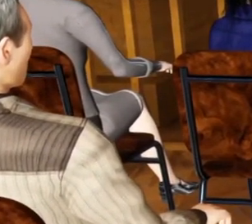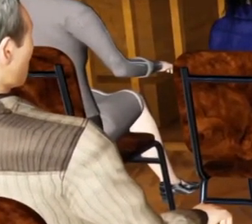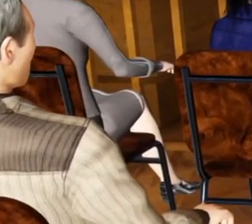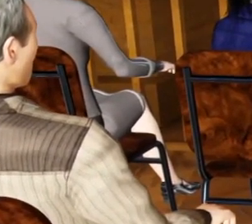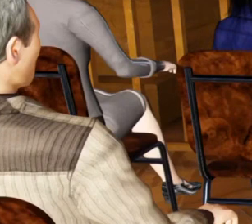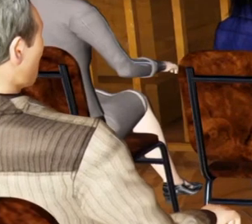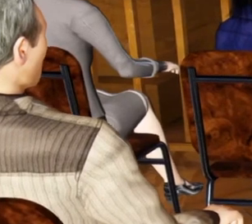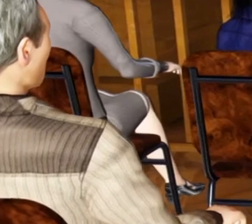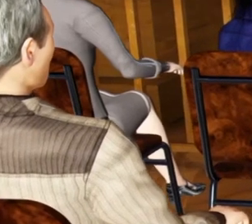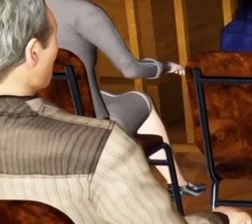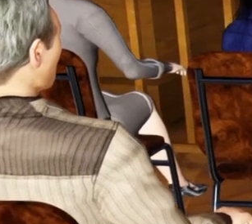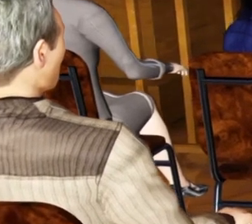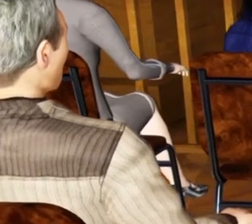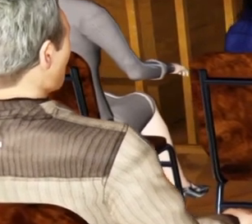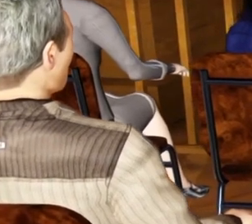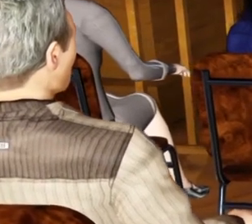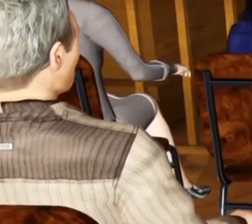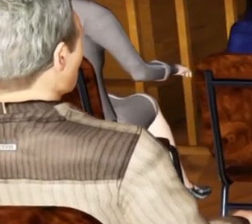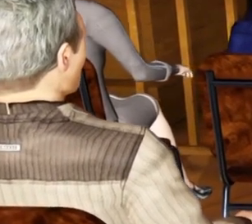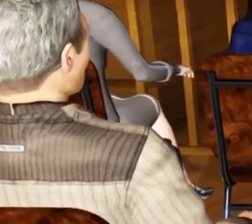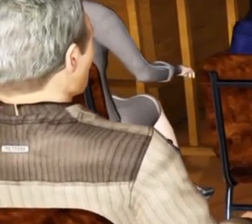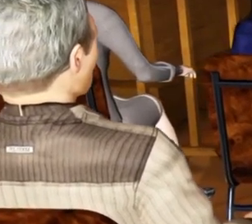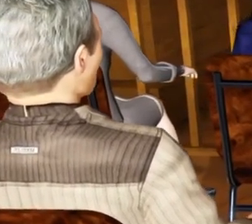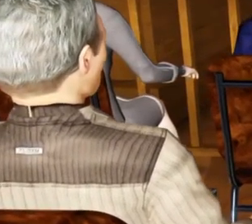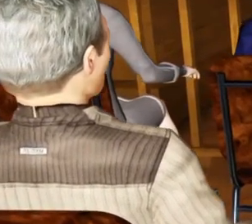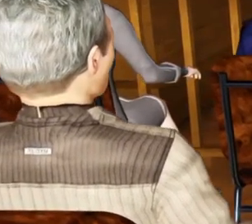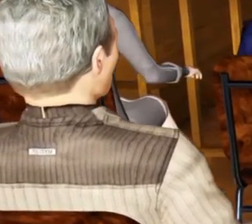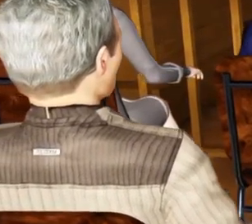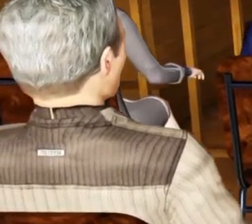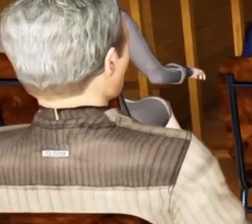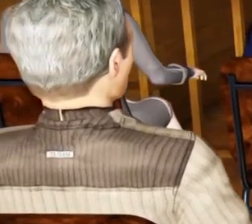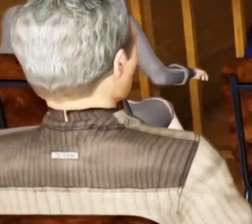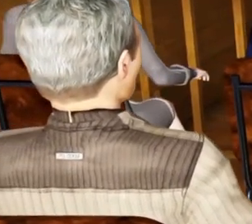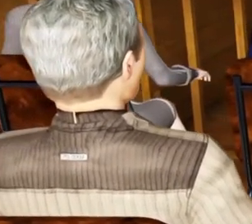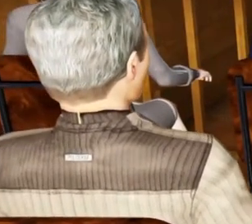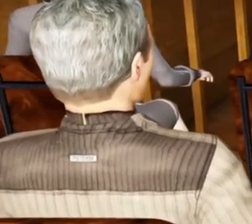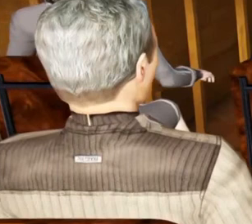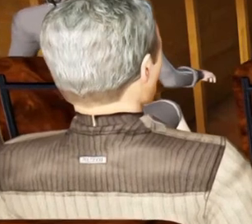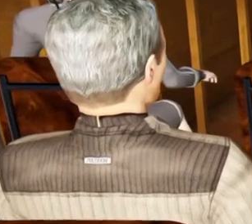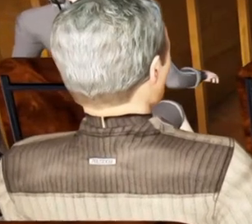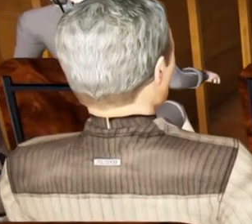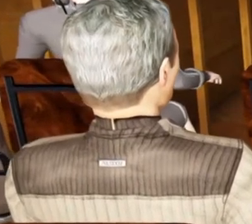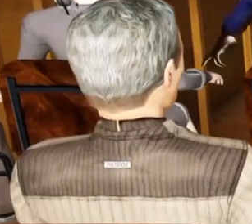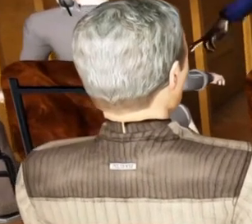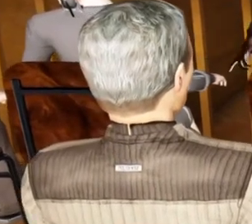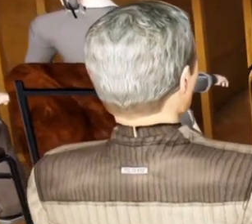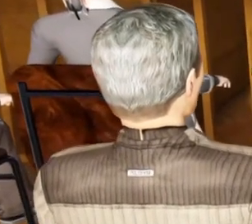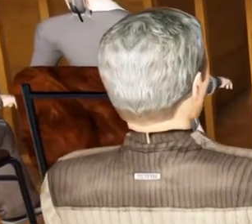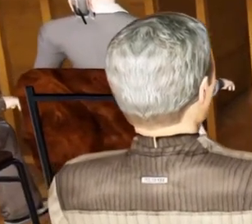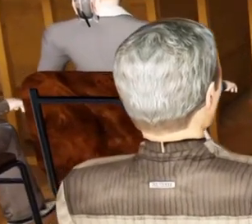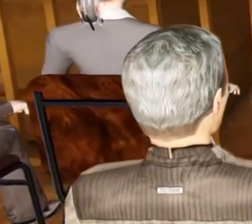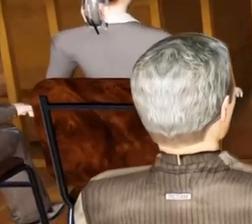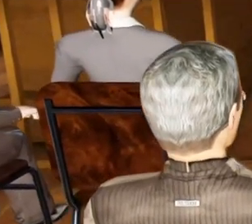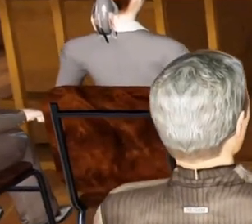το επιτεθεί υπήρξε πάρα πολύ μεγάλη ένταση θα δείτε ακριβώς έτσι όπως το έχει αποτυπώσει στο τμήμα των γραφικών του mega τι